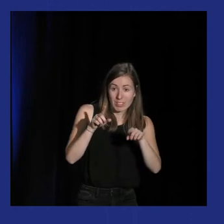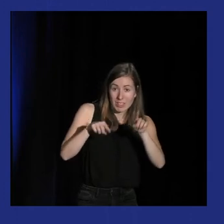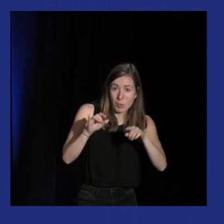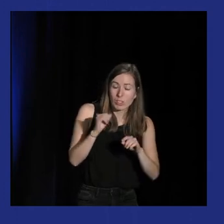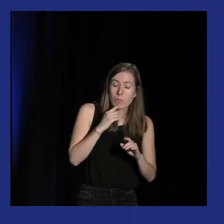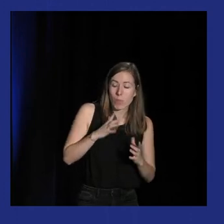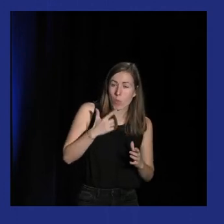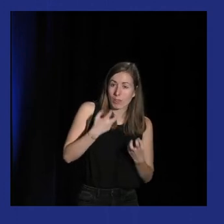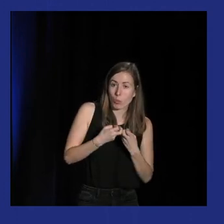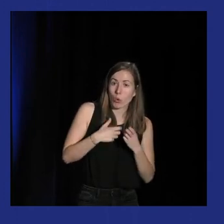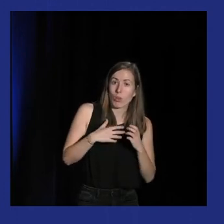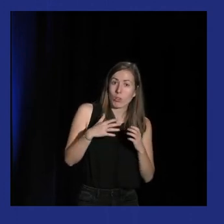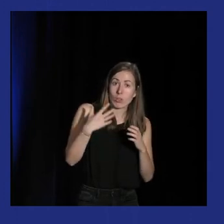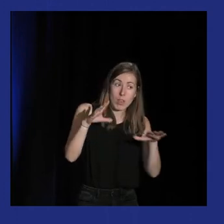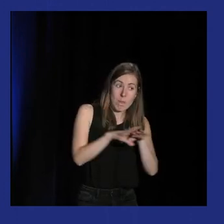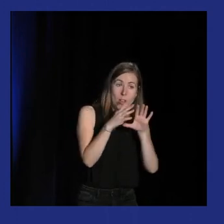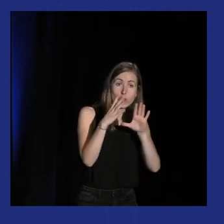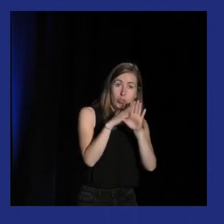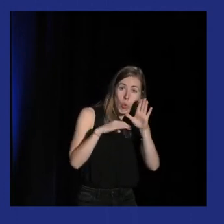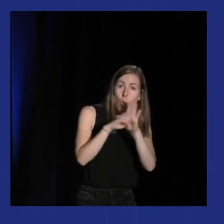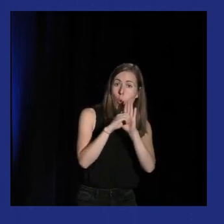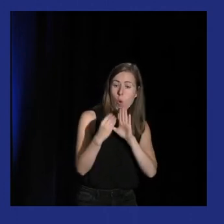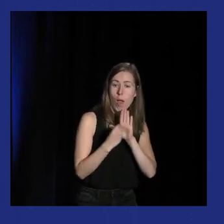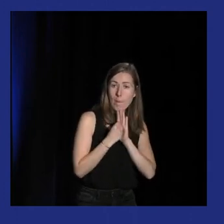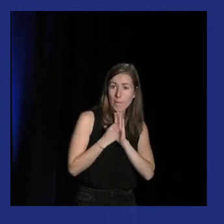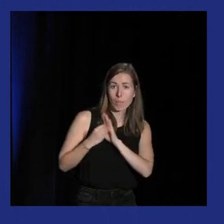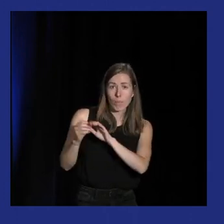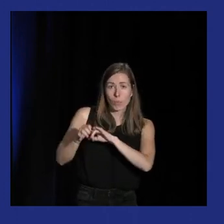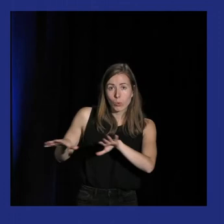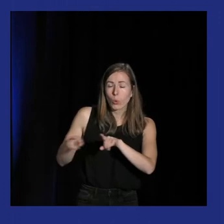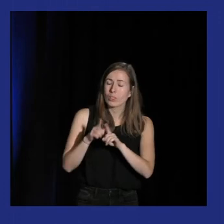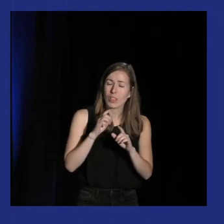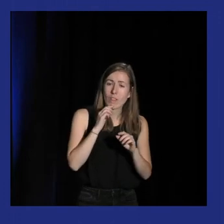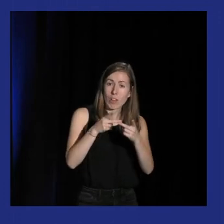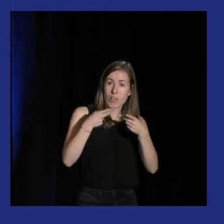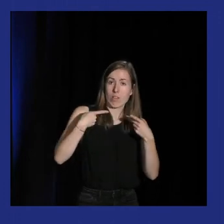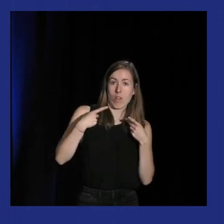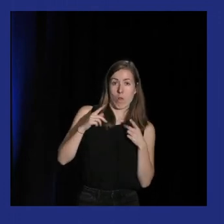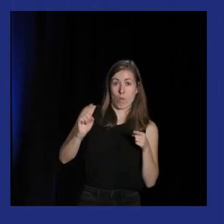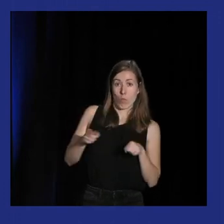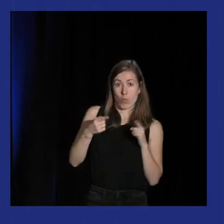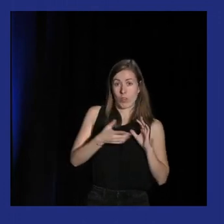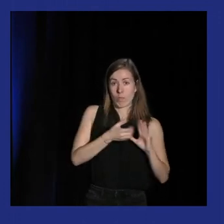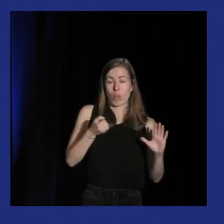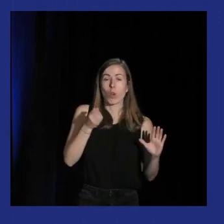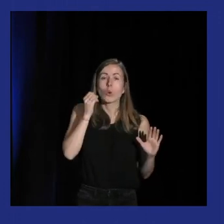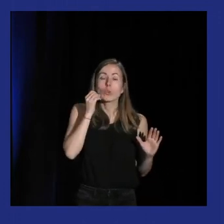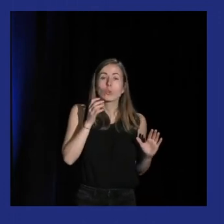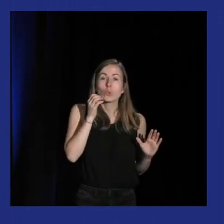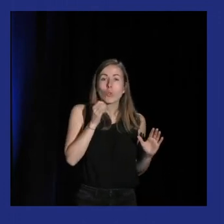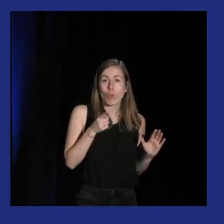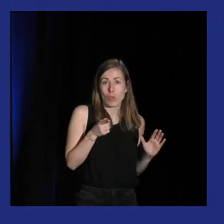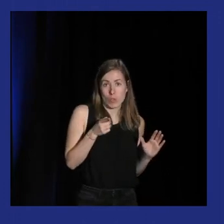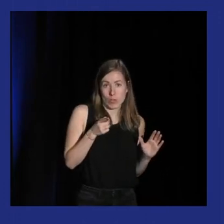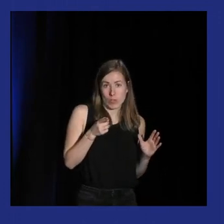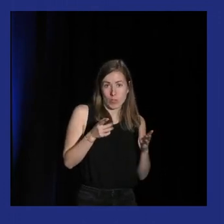utilisez des des images et ensuite on a la discussion sur les droits musicaux et souvent dans le jeu vidéo les droits musicaux ne sont